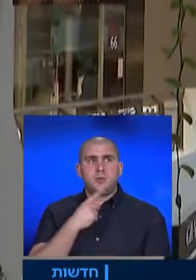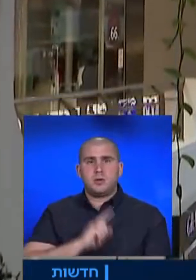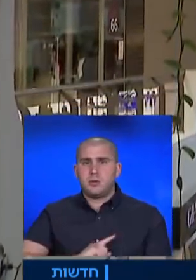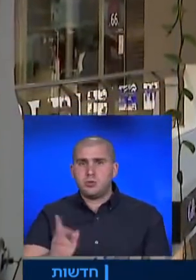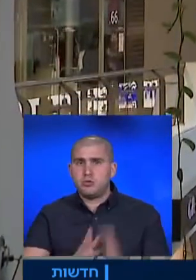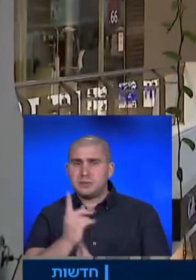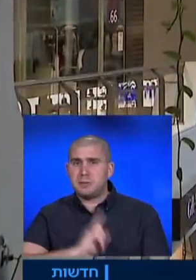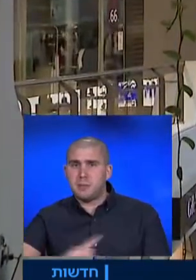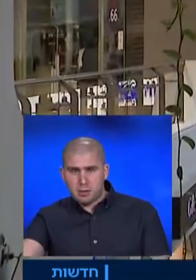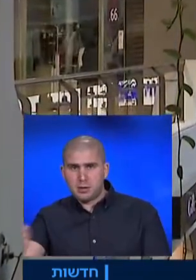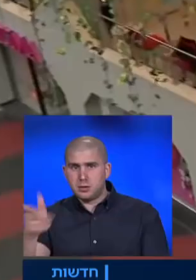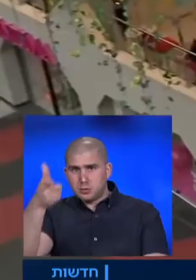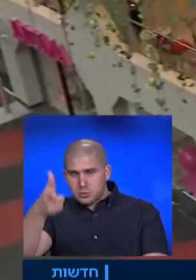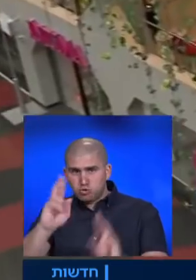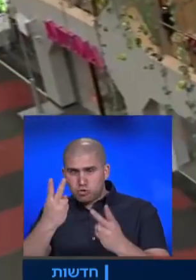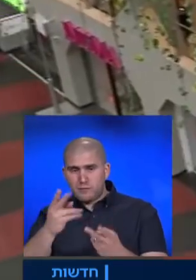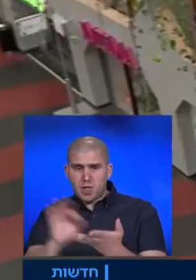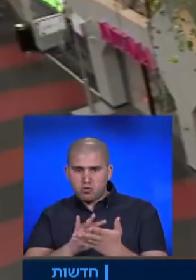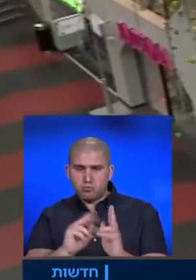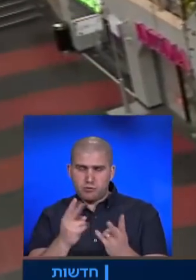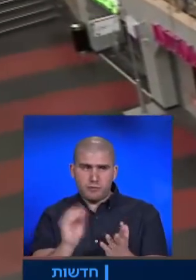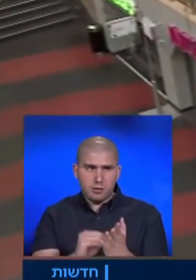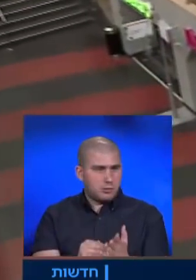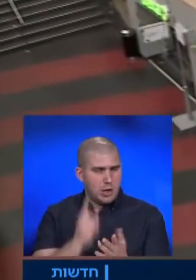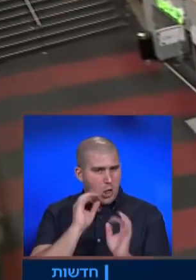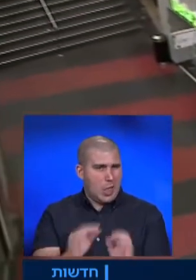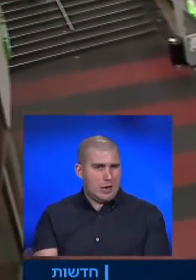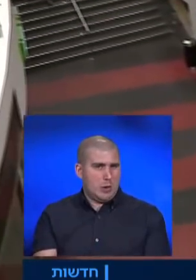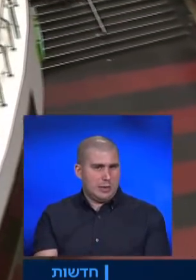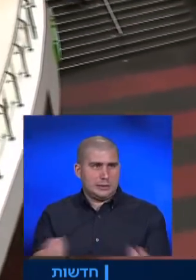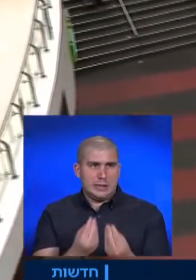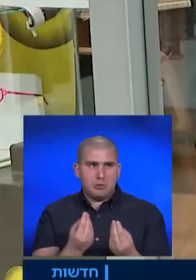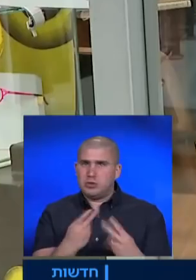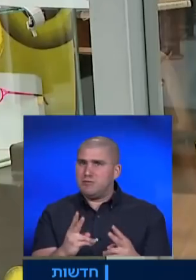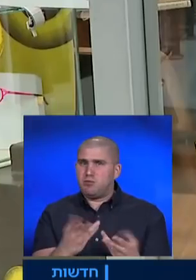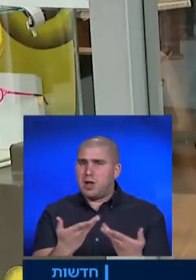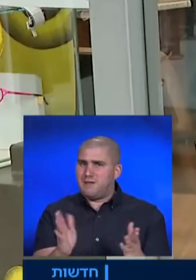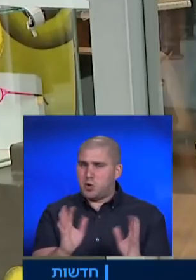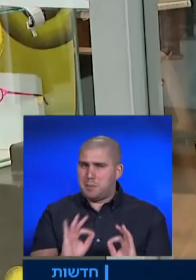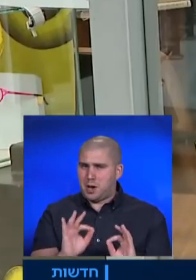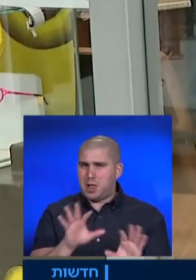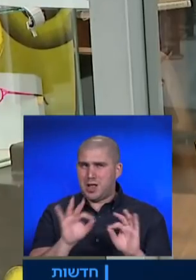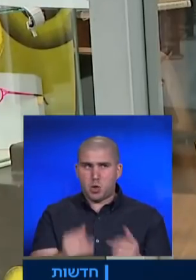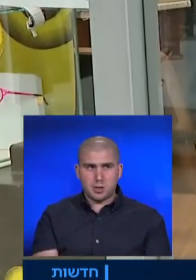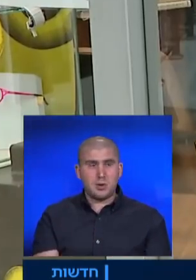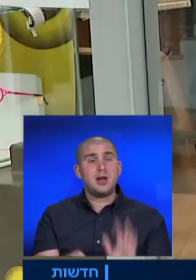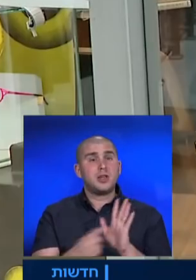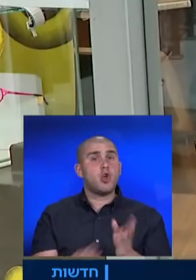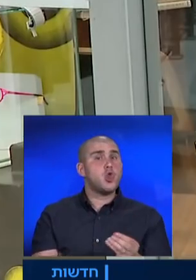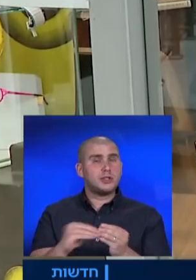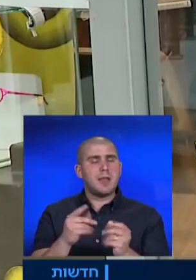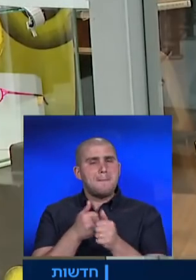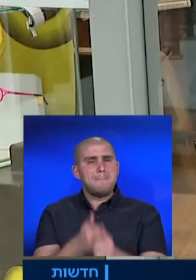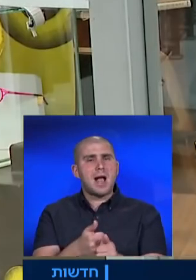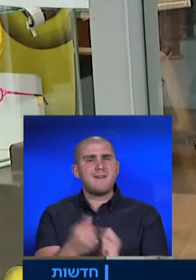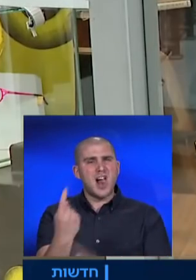מישהו ותירשמי מחדש, זה לא ריאלי, זה דבר שלא יאפשר לפתוח את הקניונים. עוד ראשון הייתה מעקב אחרי הלקוחות ורישום של